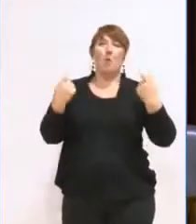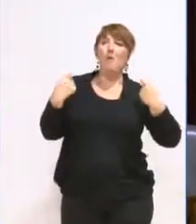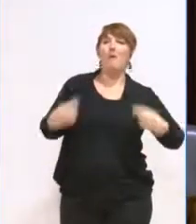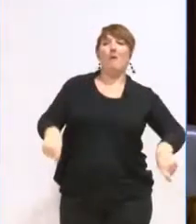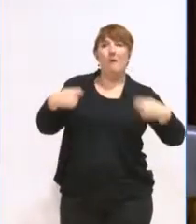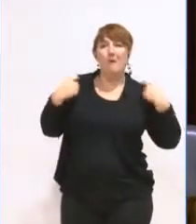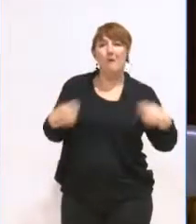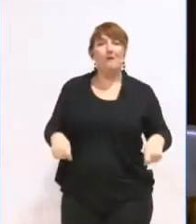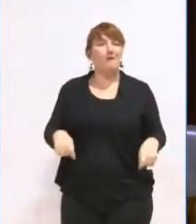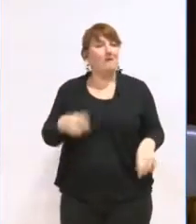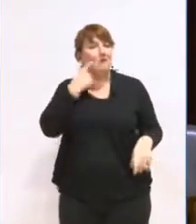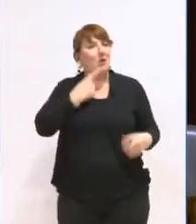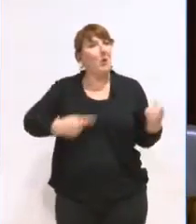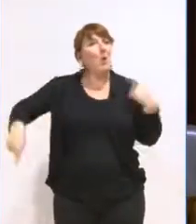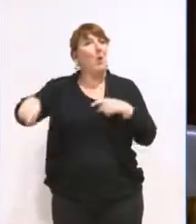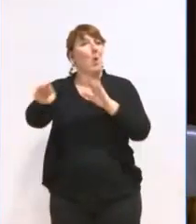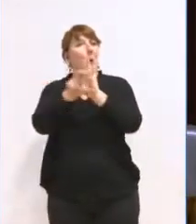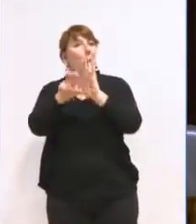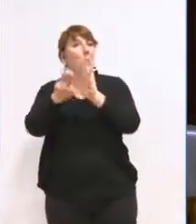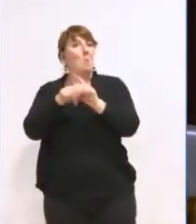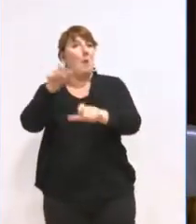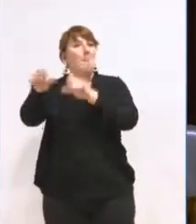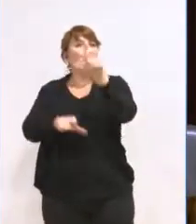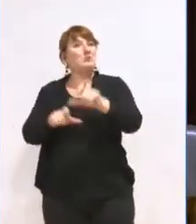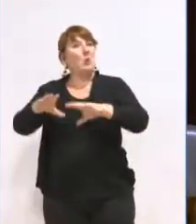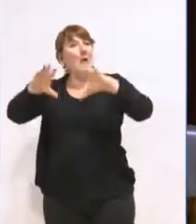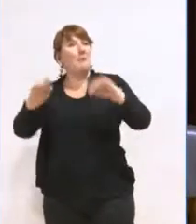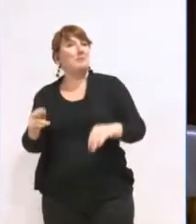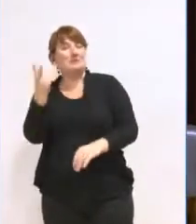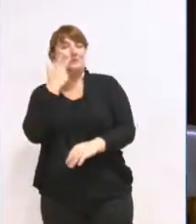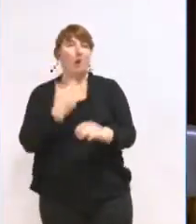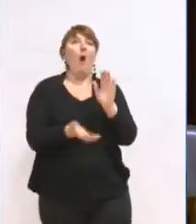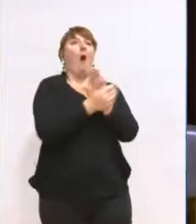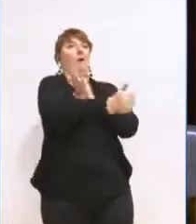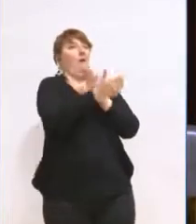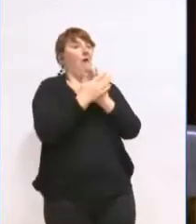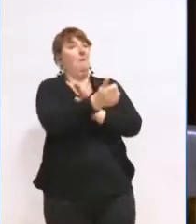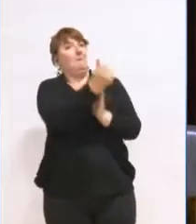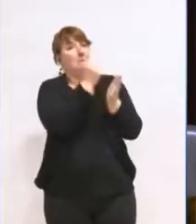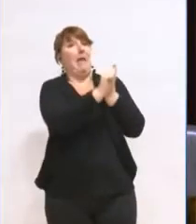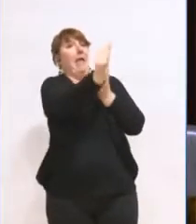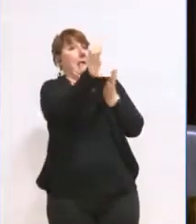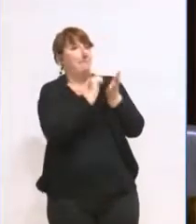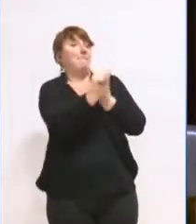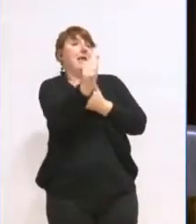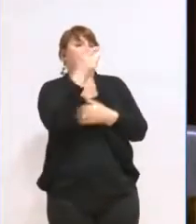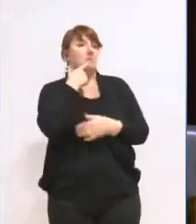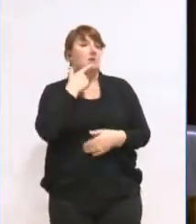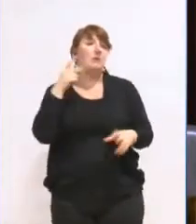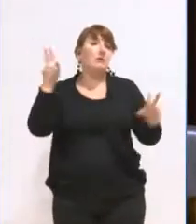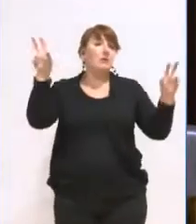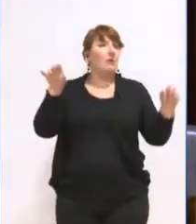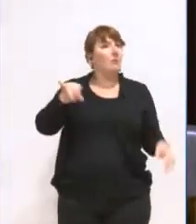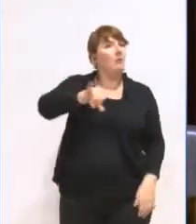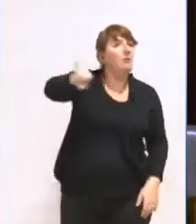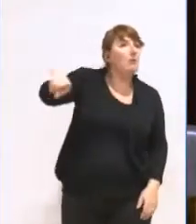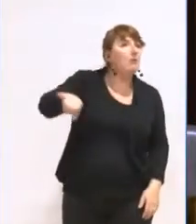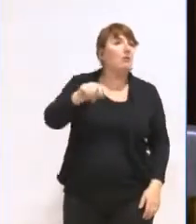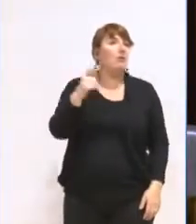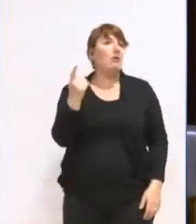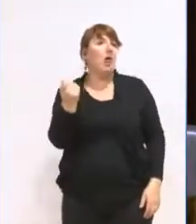des Grenoblois et que, excusez-moi de le dire de cette façon-là, nous nous faisions de la laine sur le dos, sur leur dos, que nous